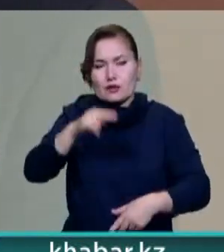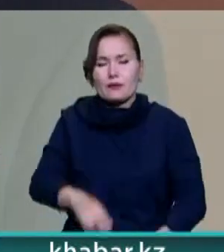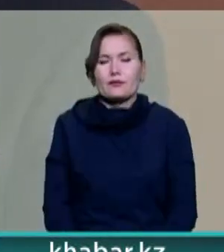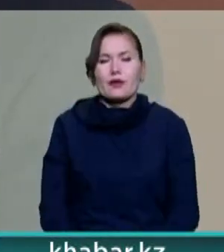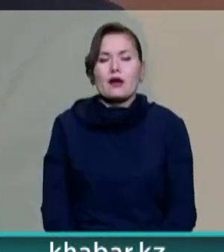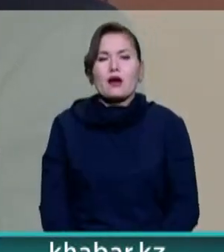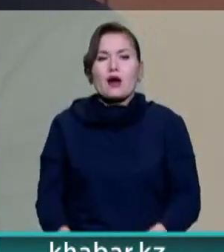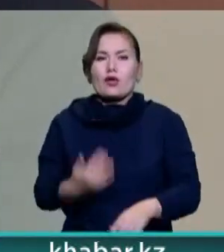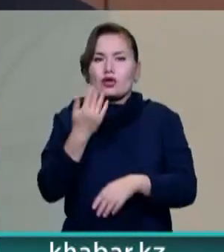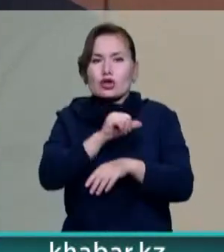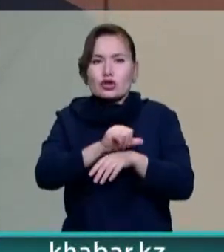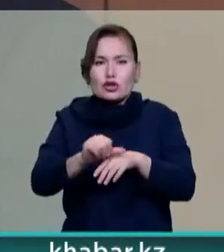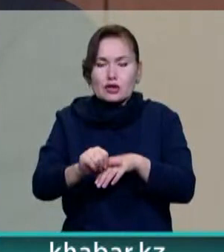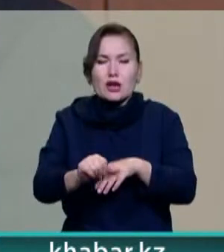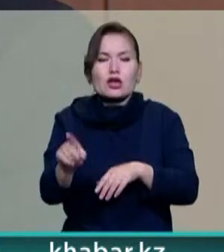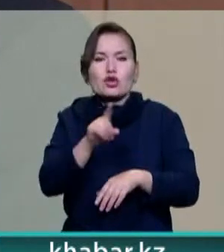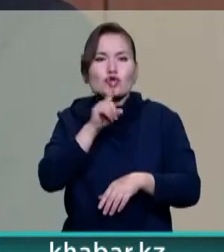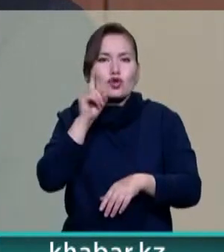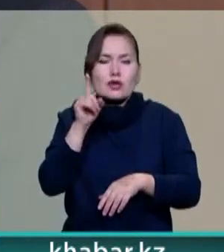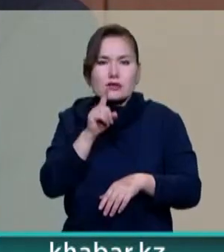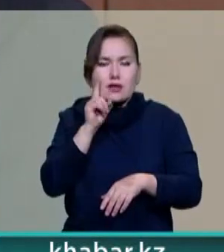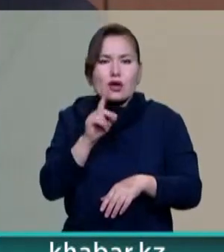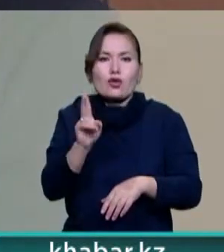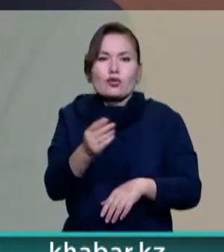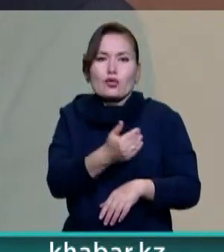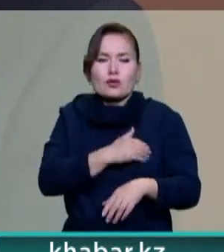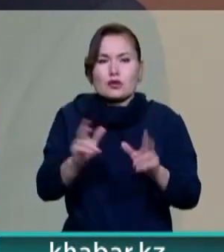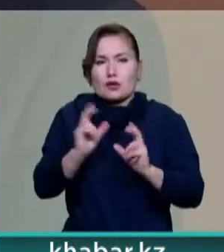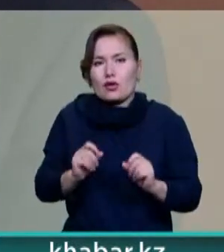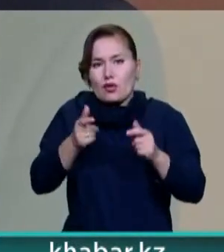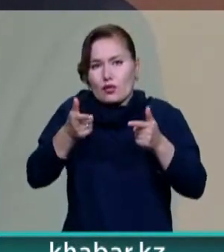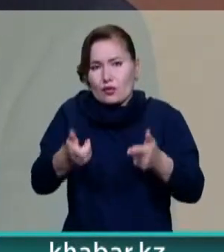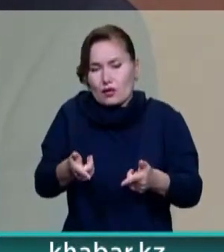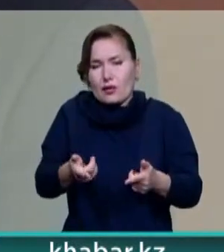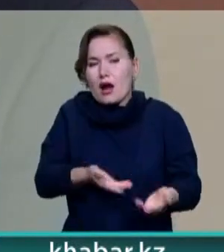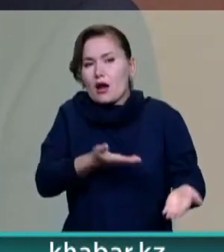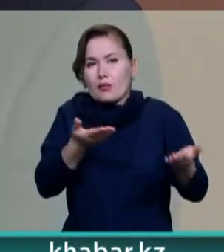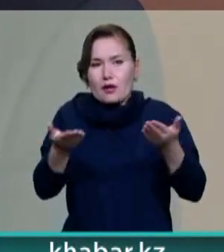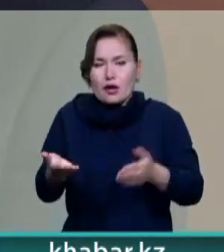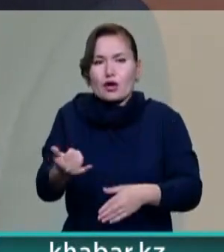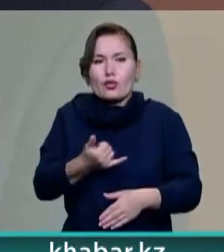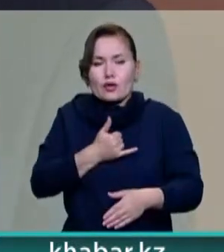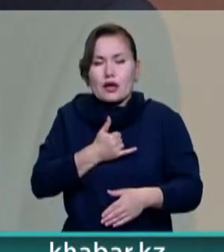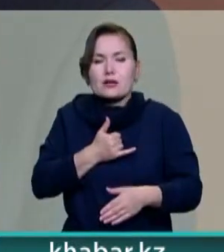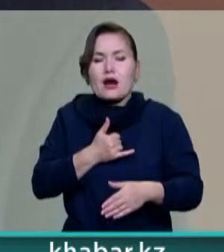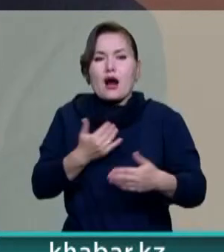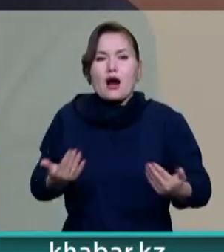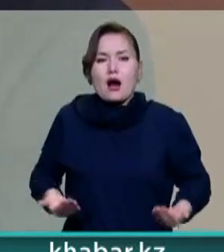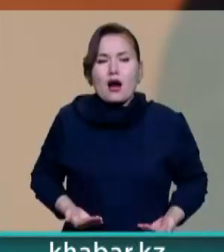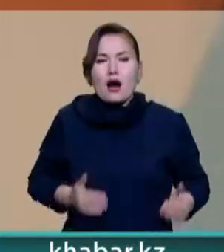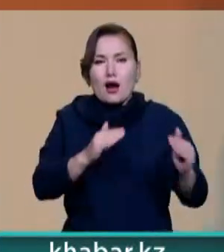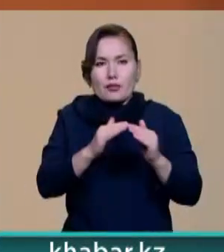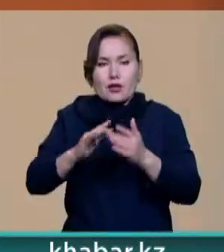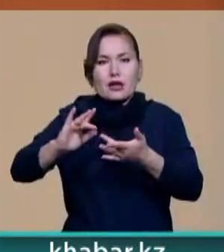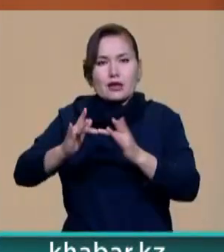Шетелдіктер егер бізде келіп оқиым десе, бізге де ол есігіміз ашық. Жатақханаларда барлығы ғаламтор интернеттер қосылған және оларға да жағдай